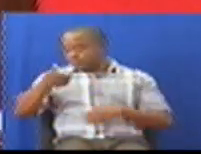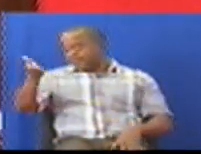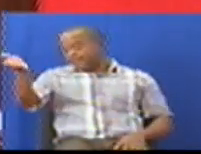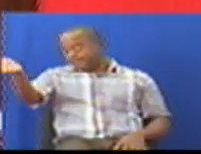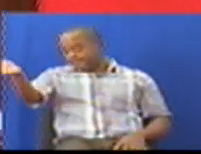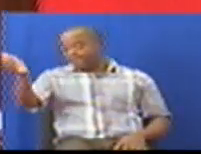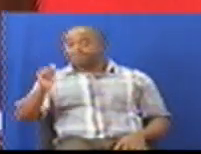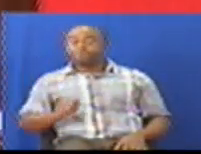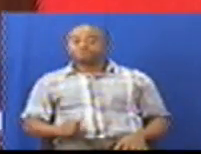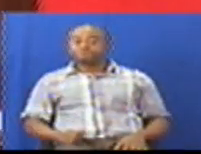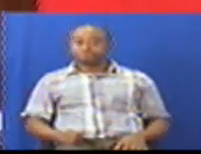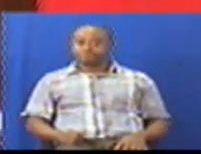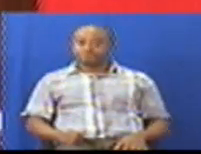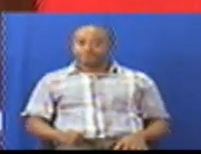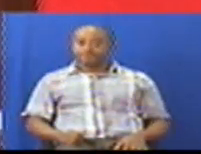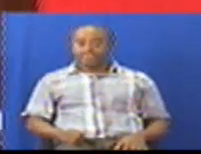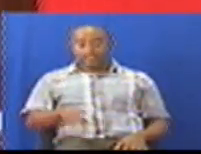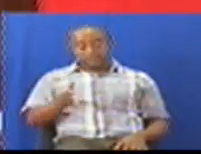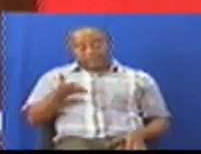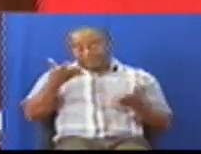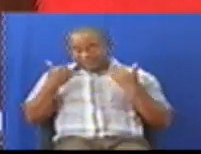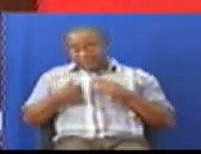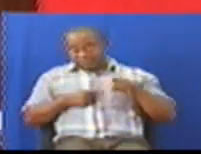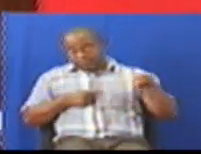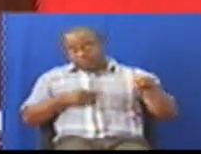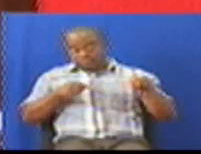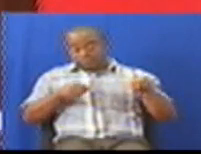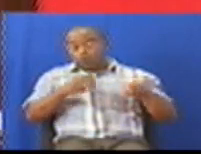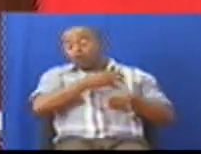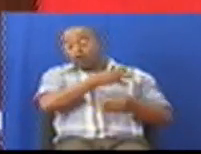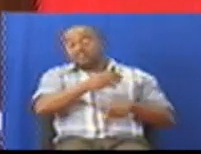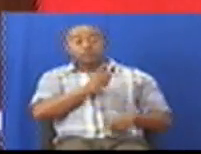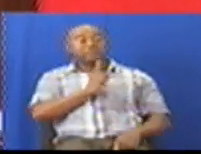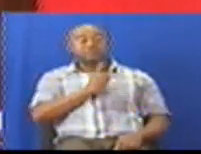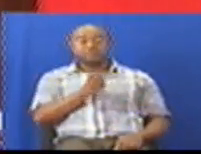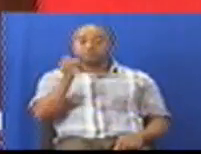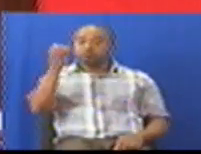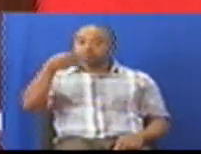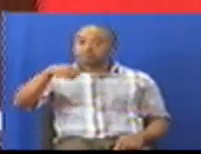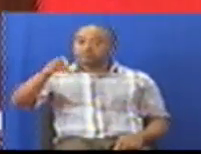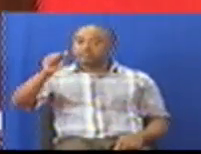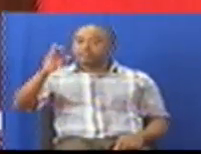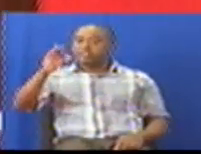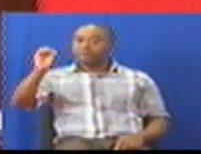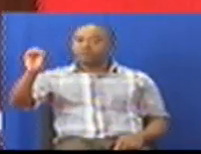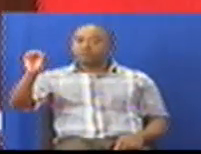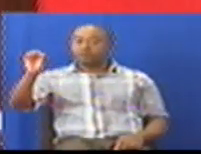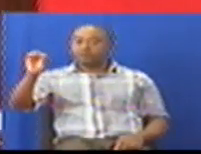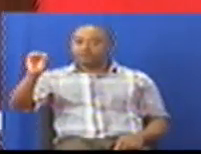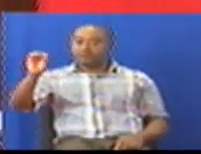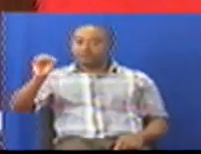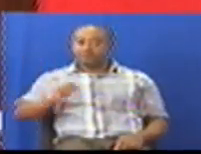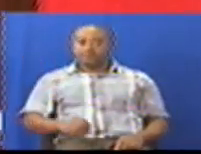sasa nikija na ndugu yangu Jafo ambaye ndiye anasimamia hii wizara, kwa kweli ndugu wangu